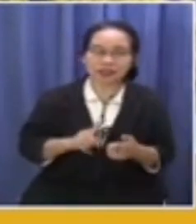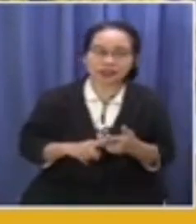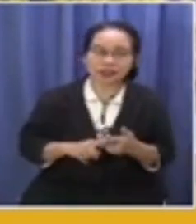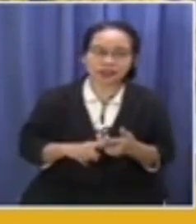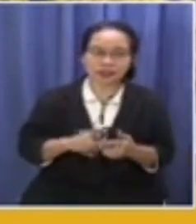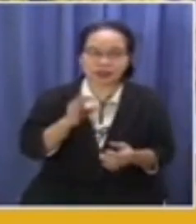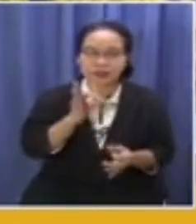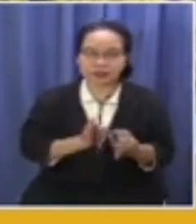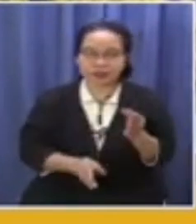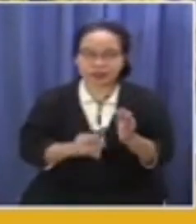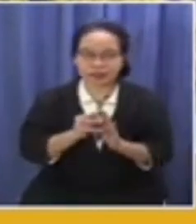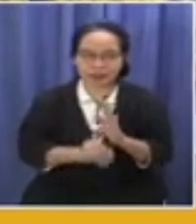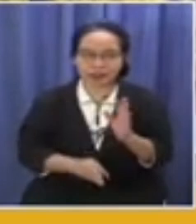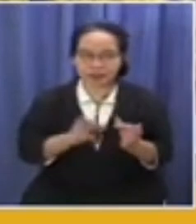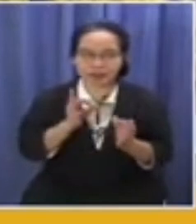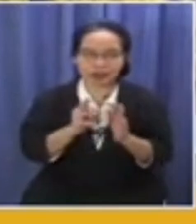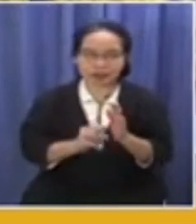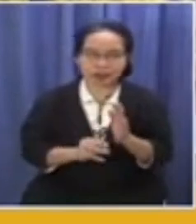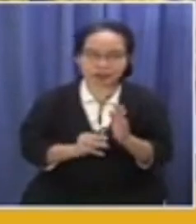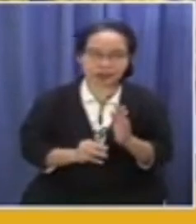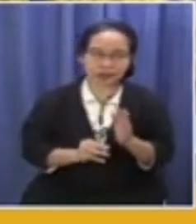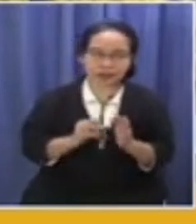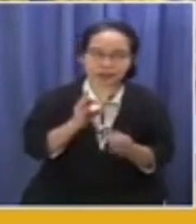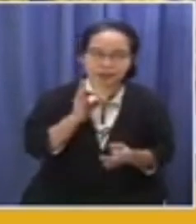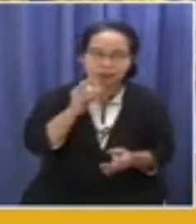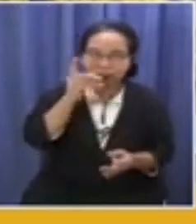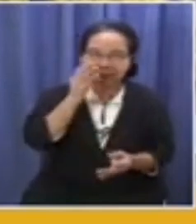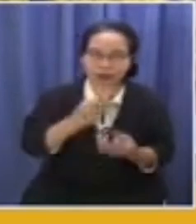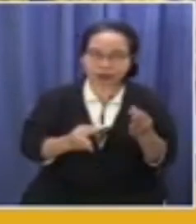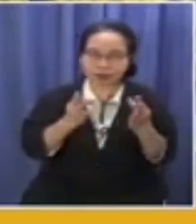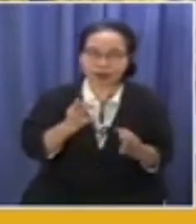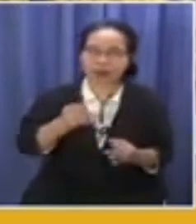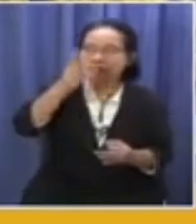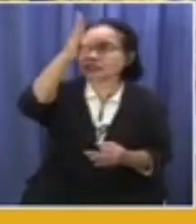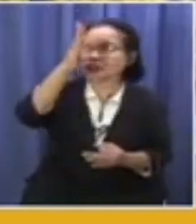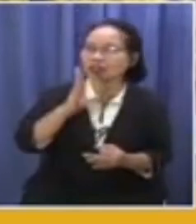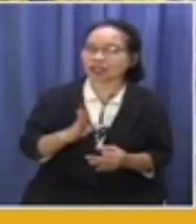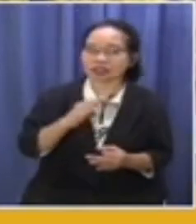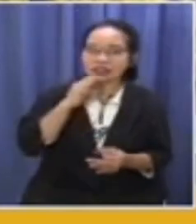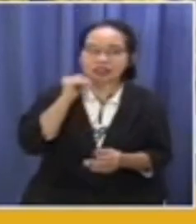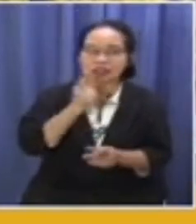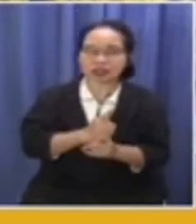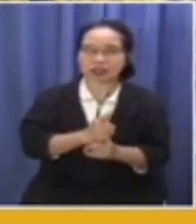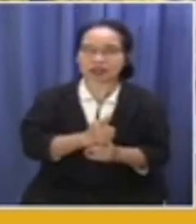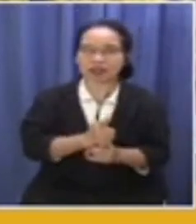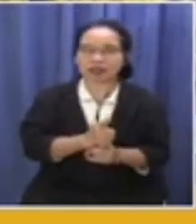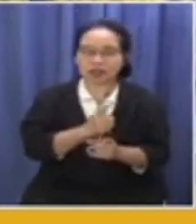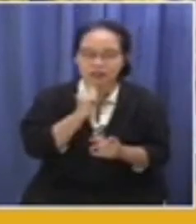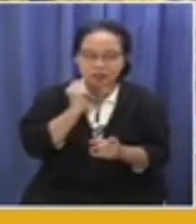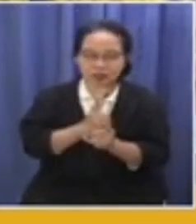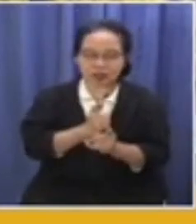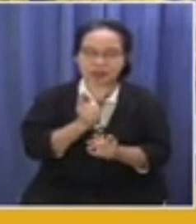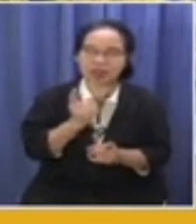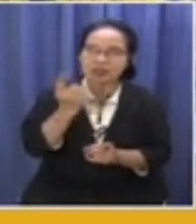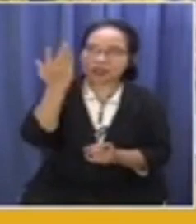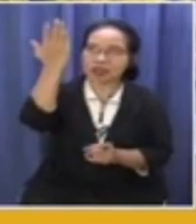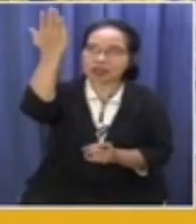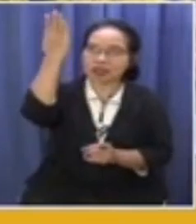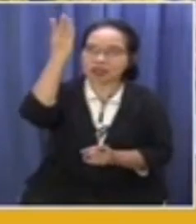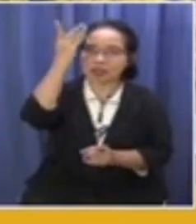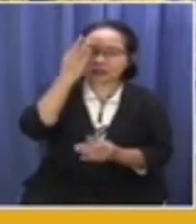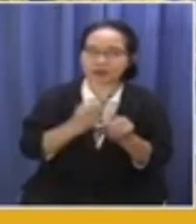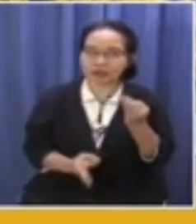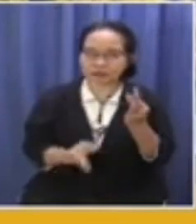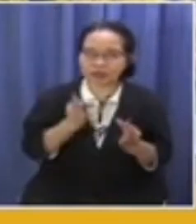ang final judge ay ang Diyos kapatid siya ang final judge na